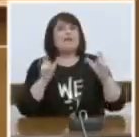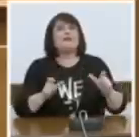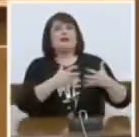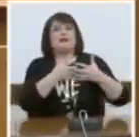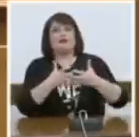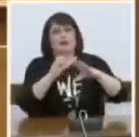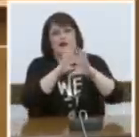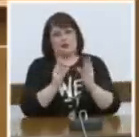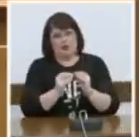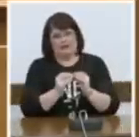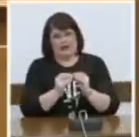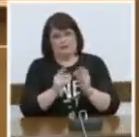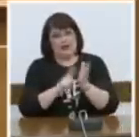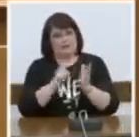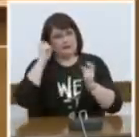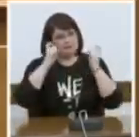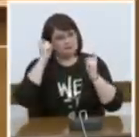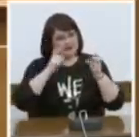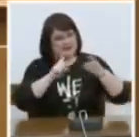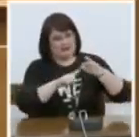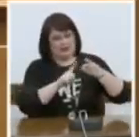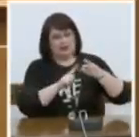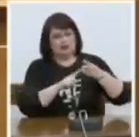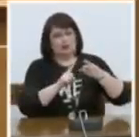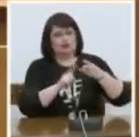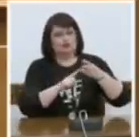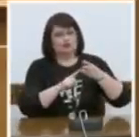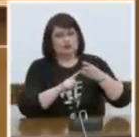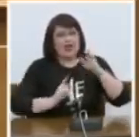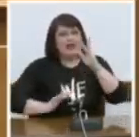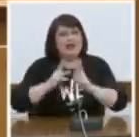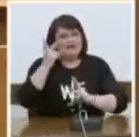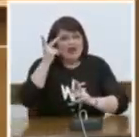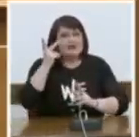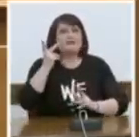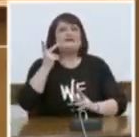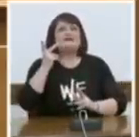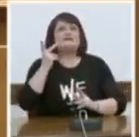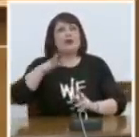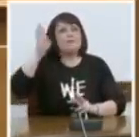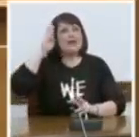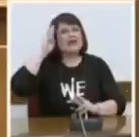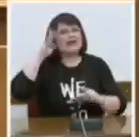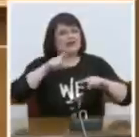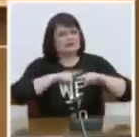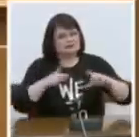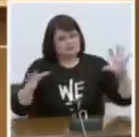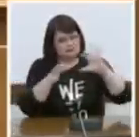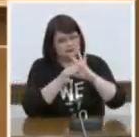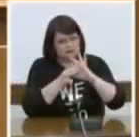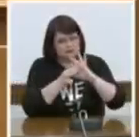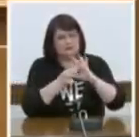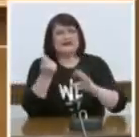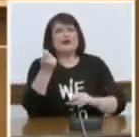τα πράγματα έτσι. Και τρίτον, ο όρος για την αναβάθμιση των ελληνοαμερικανικών σχέσεων και στον αμυντικό τομέα είναι να